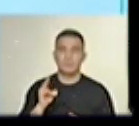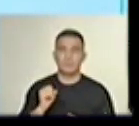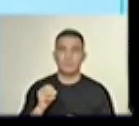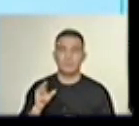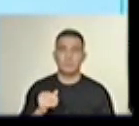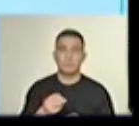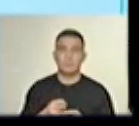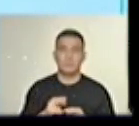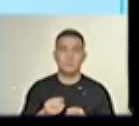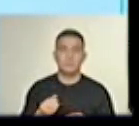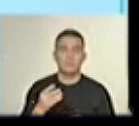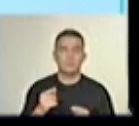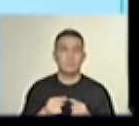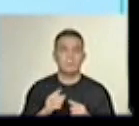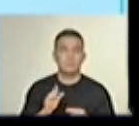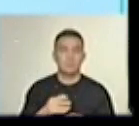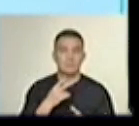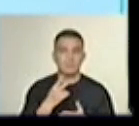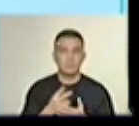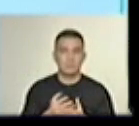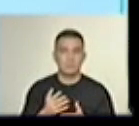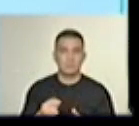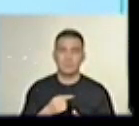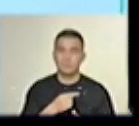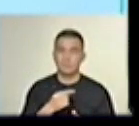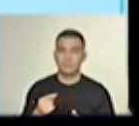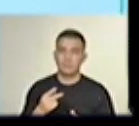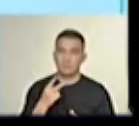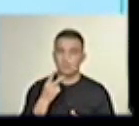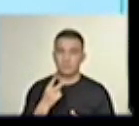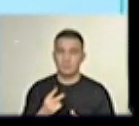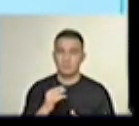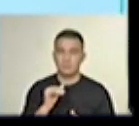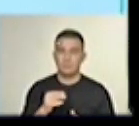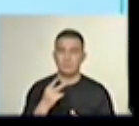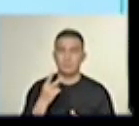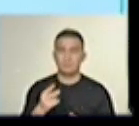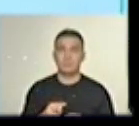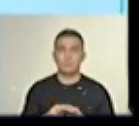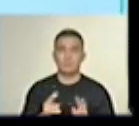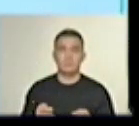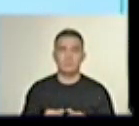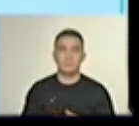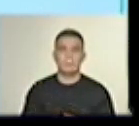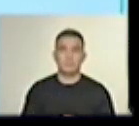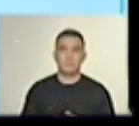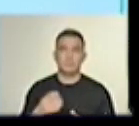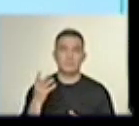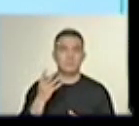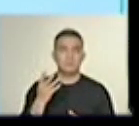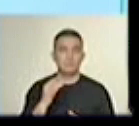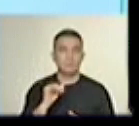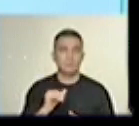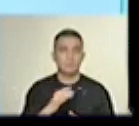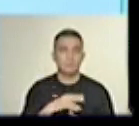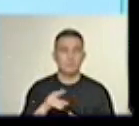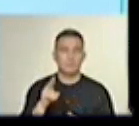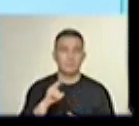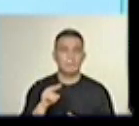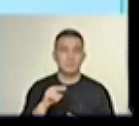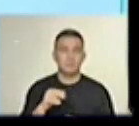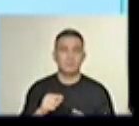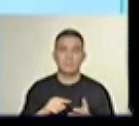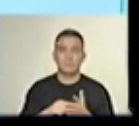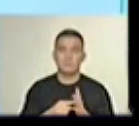teng bo'ladi? 2 ga. Chunki -2 ning moduli 2 ga teng. 4-sida D nuqtagacha